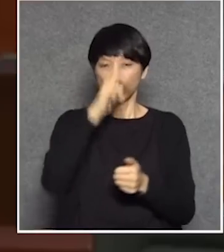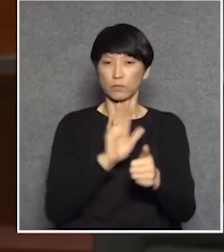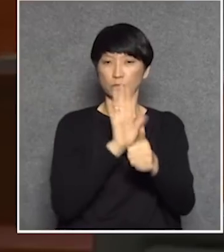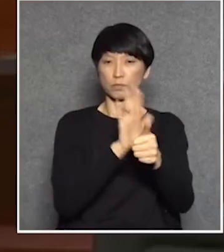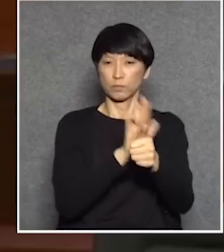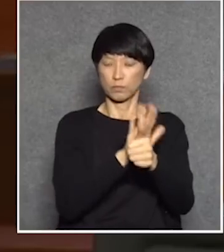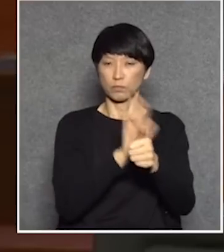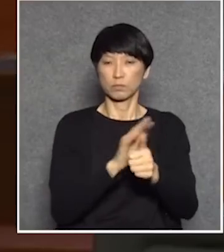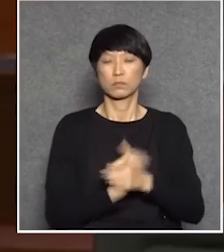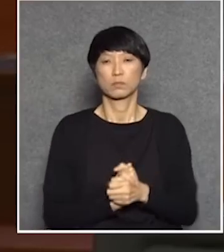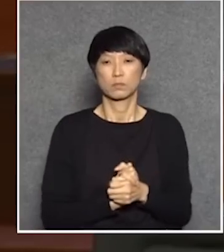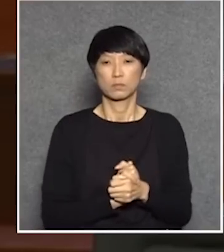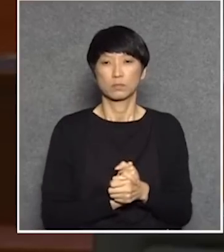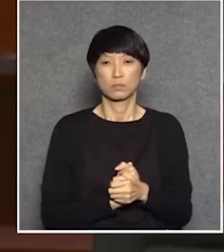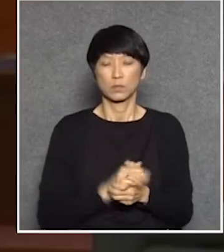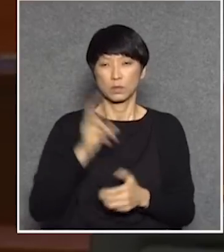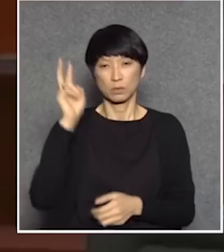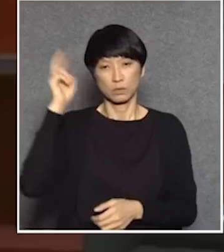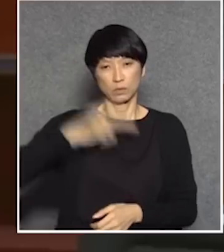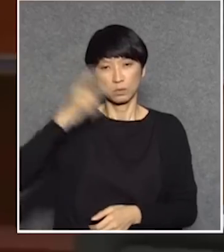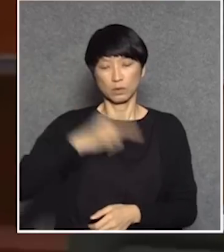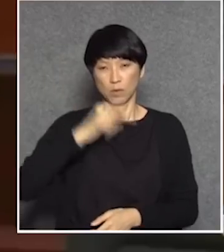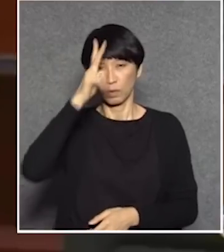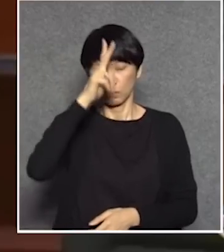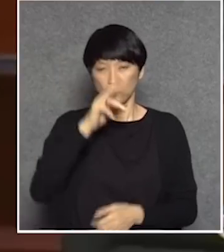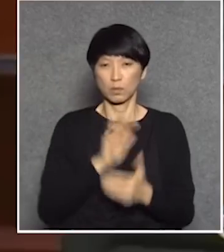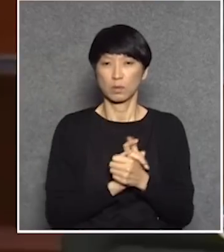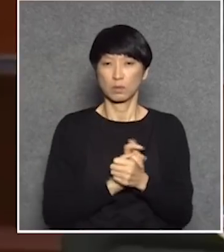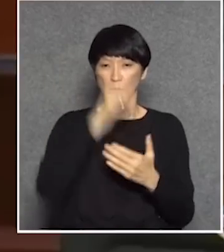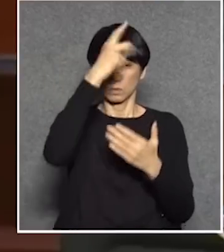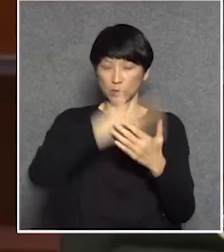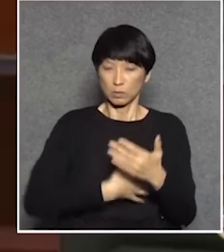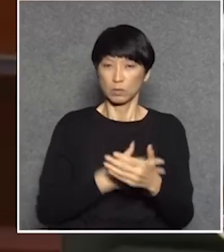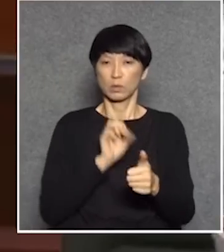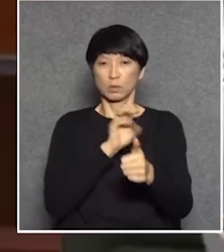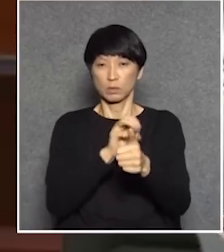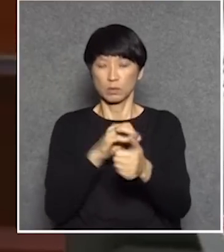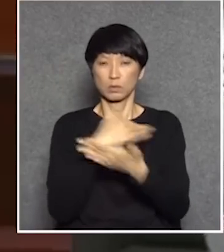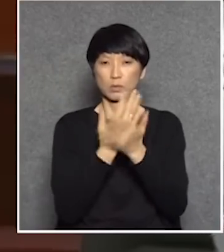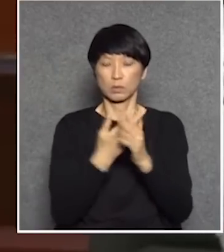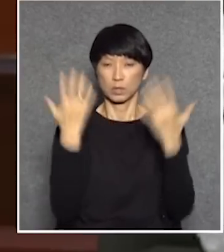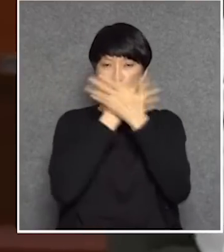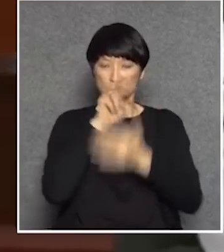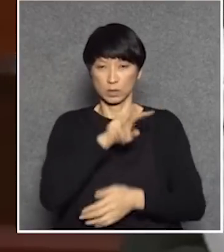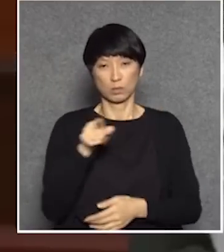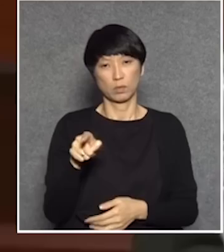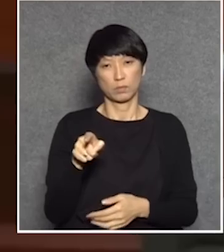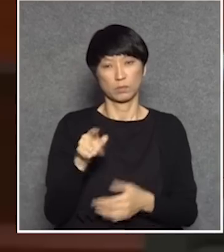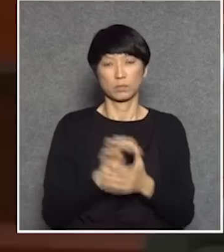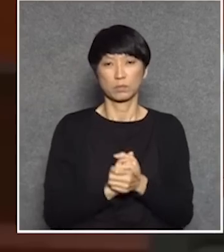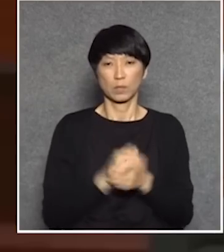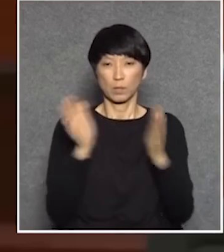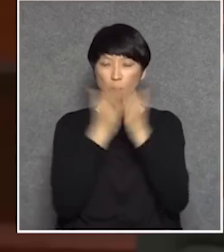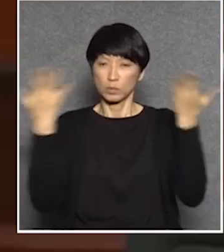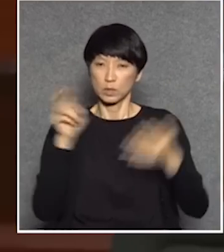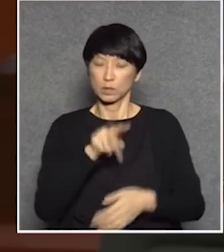嗱，呢个就系话，点解你成日出嚟帮政府护航，系咪？电视又见到你，报纸又见到